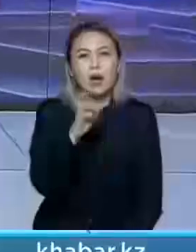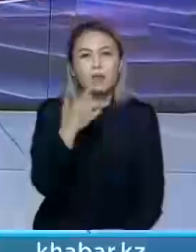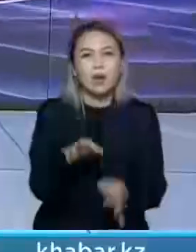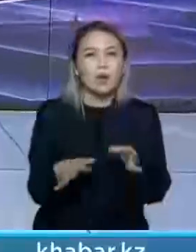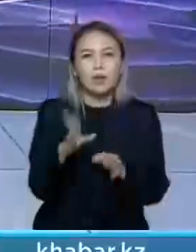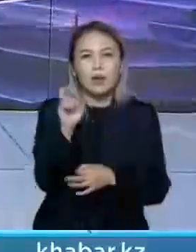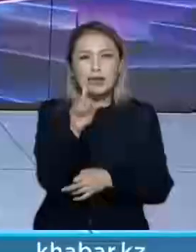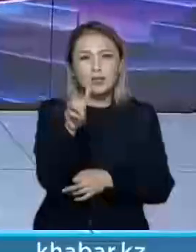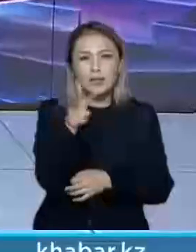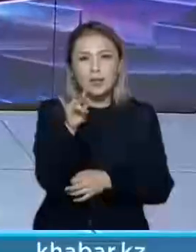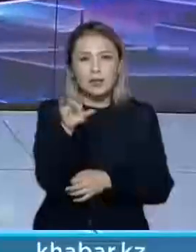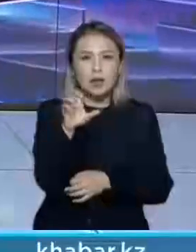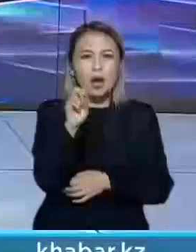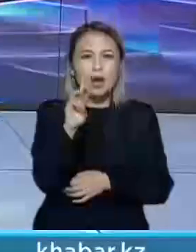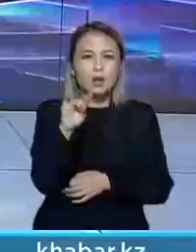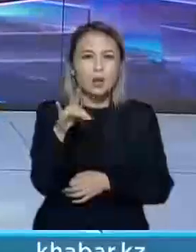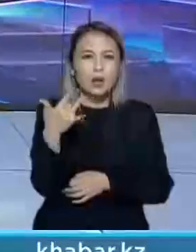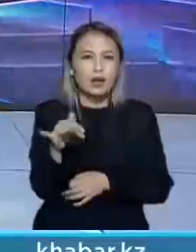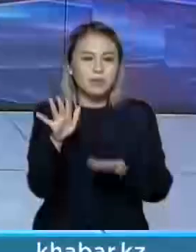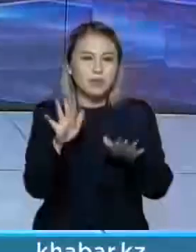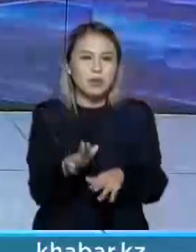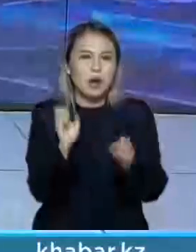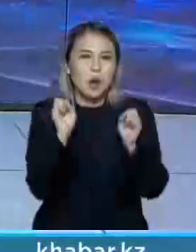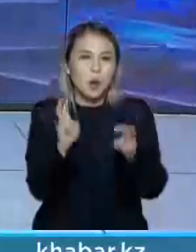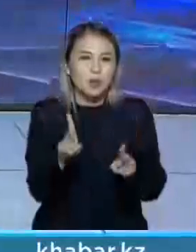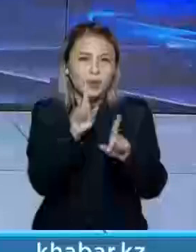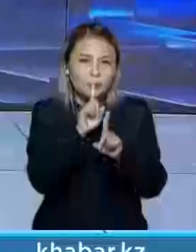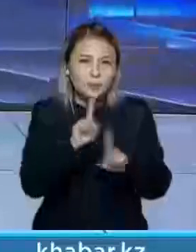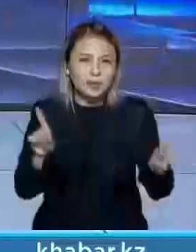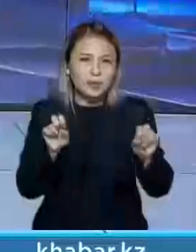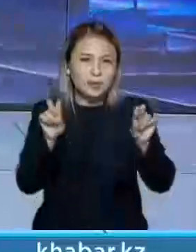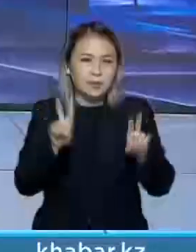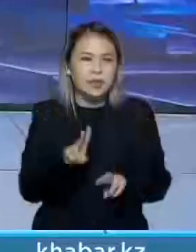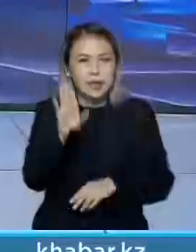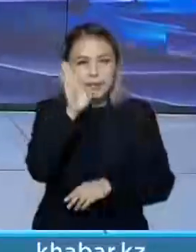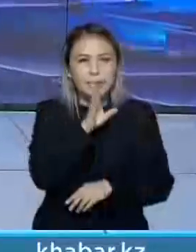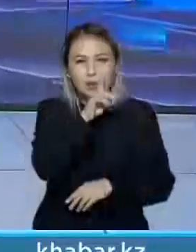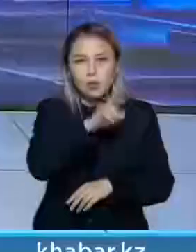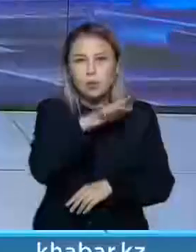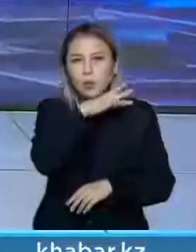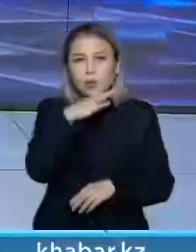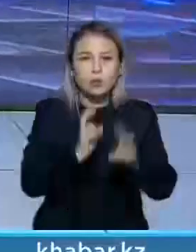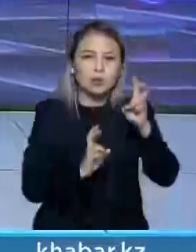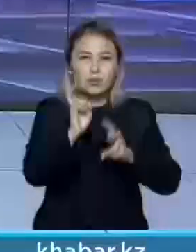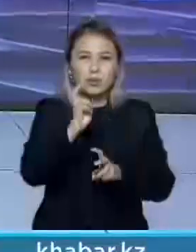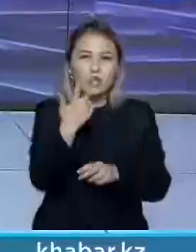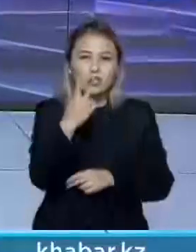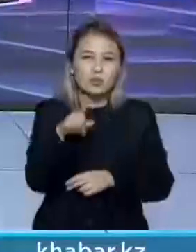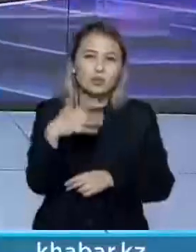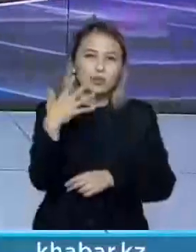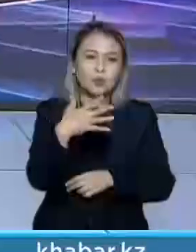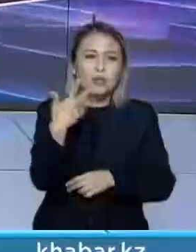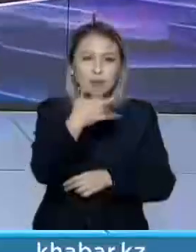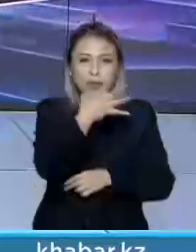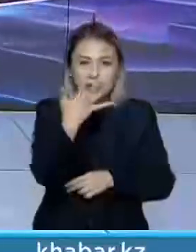Абай облысындағы Казминерос, Ақтоғай, мыс кенішінде қауіпті әрі ерекше мамандықты меңгерген әйел адамдар көп. Өндіріс орнында барлығы